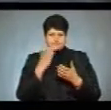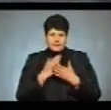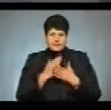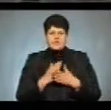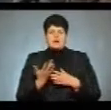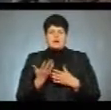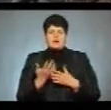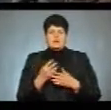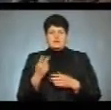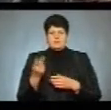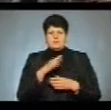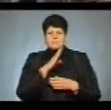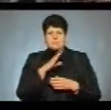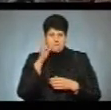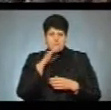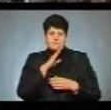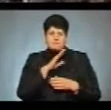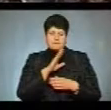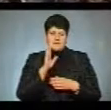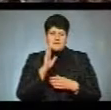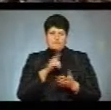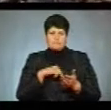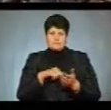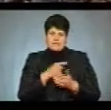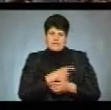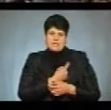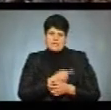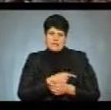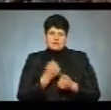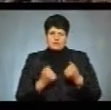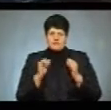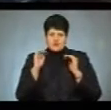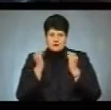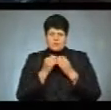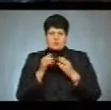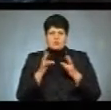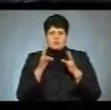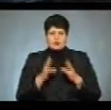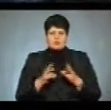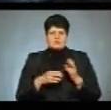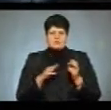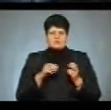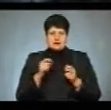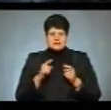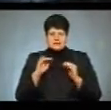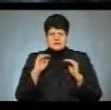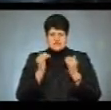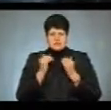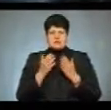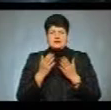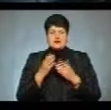нам повідомив телефоном заступник головного лікаря Ігор Дундюк, водій у реанімації. У нього перелом тазу та закрита черепно-мозкова